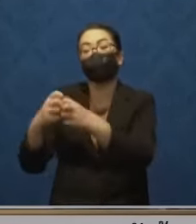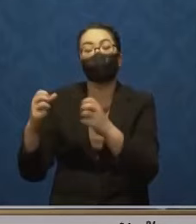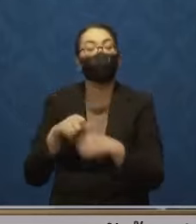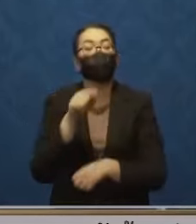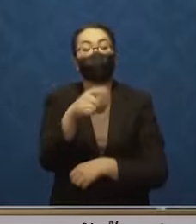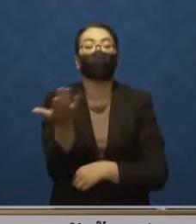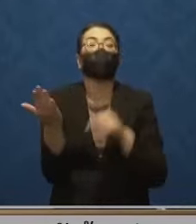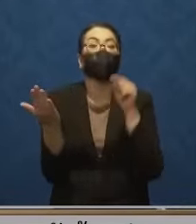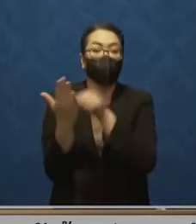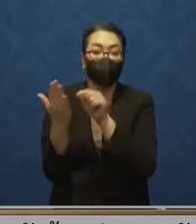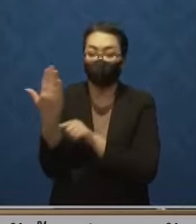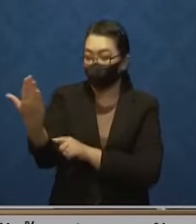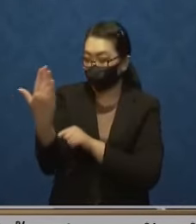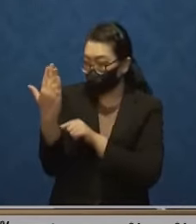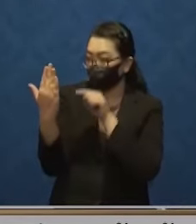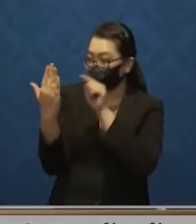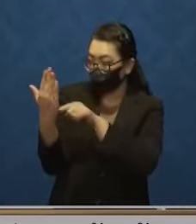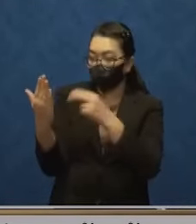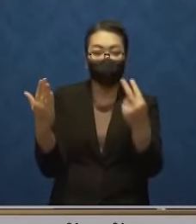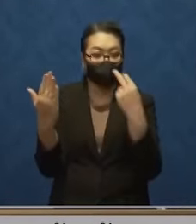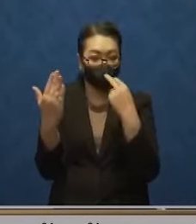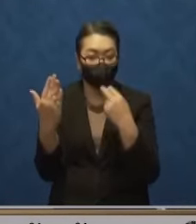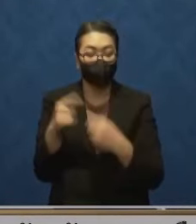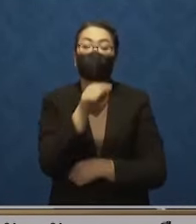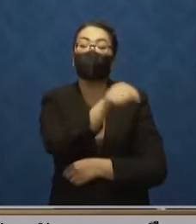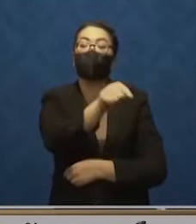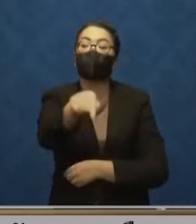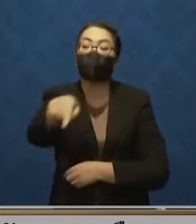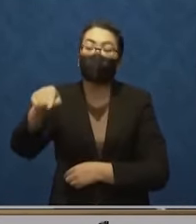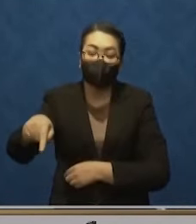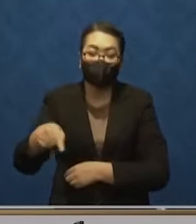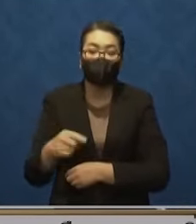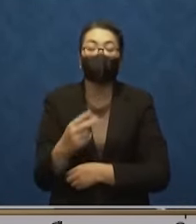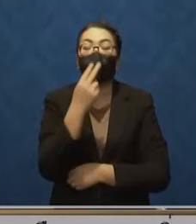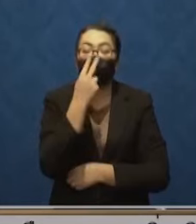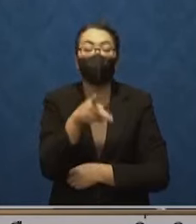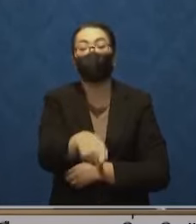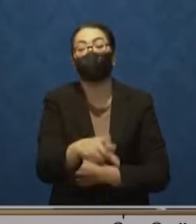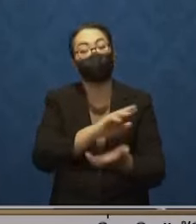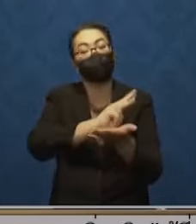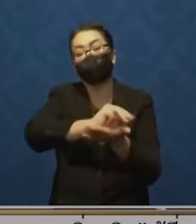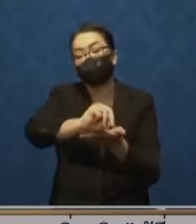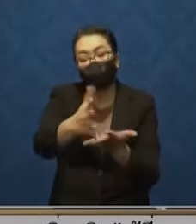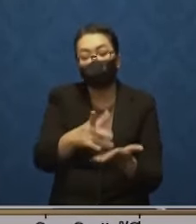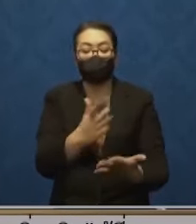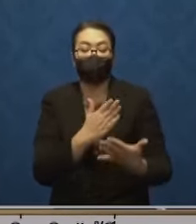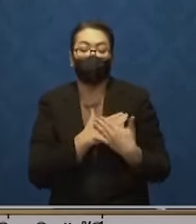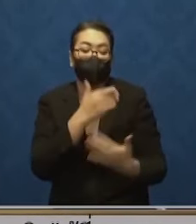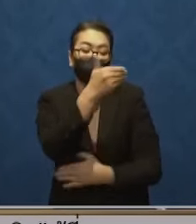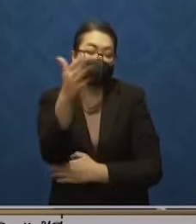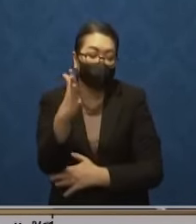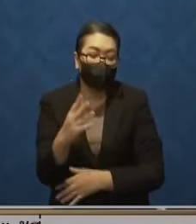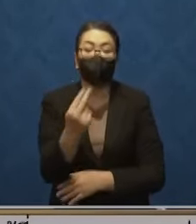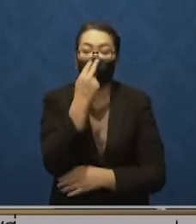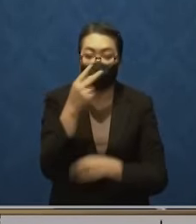ท่านมองที่กระจกบานนี้ค่ะเวลาที่ท่านเที่ยวชี้หน้าใครบอกว่าเขาไม่มีมารยาทไม่รักชาติมองที่กระจก